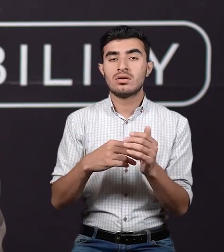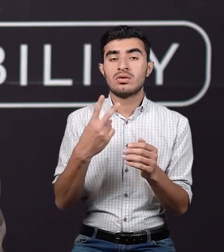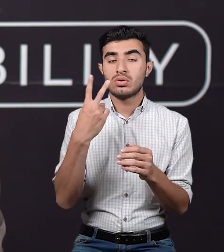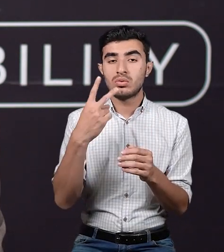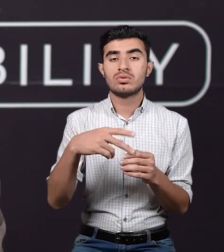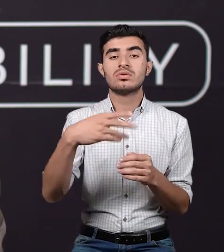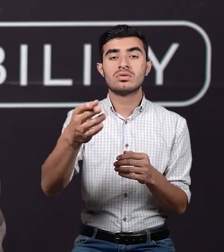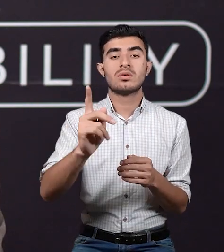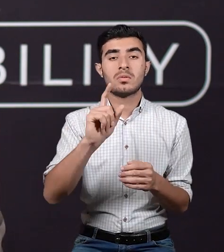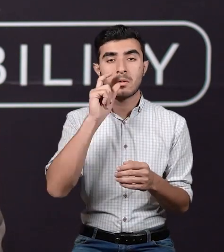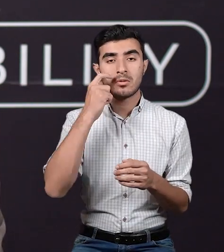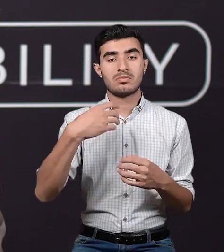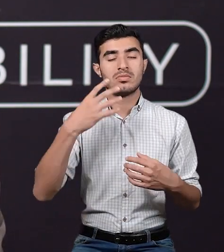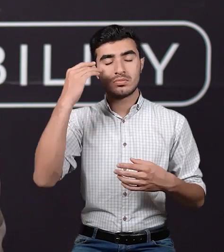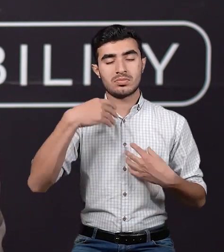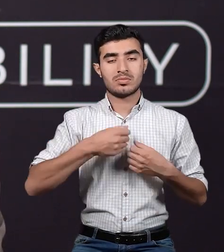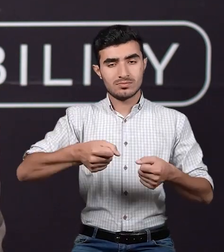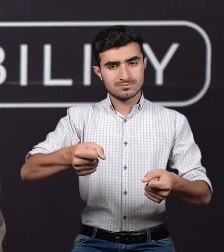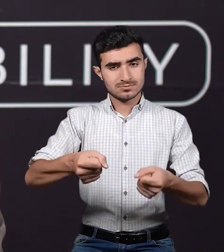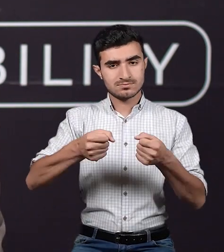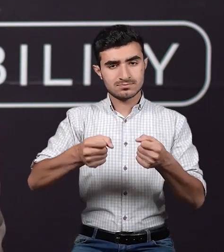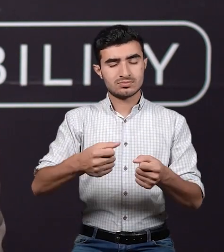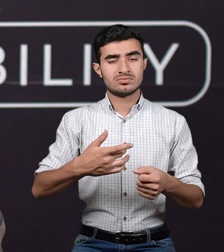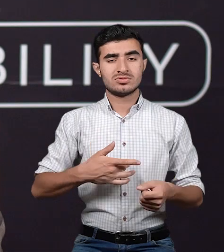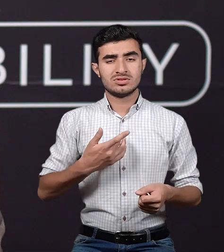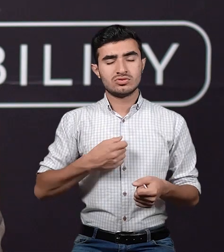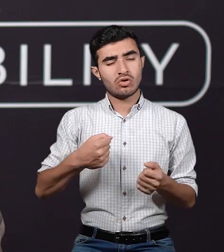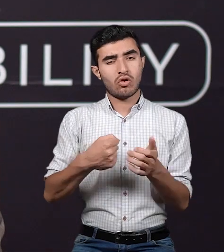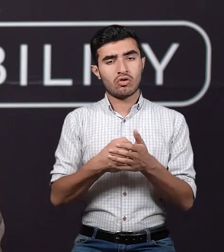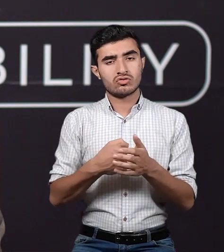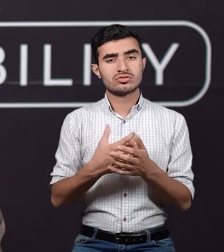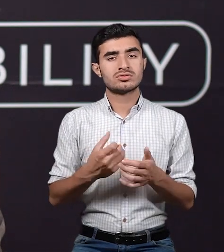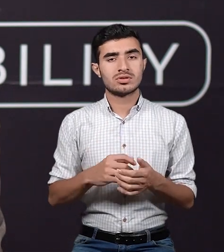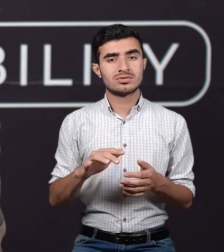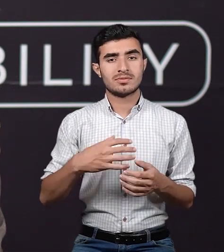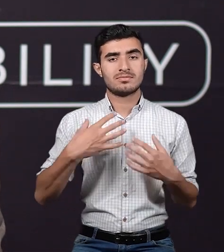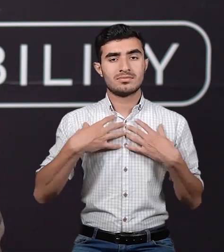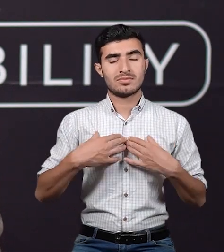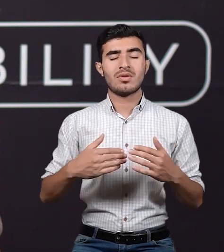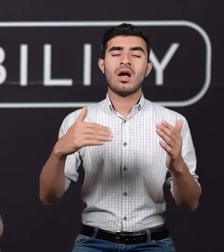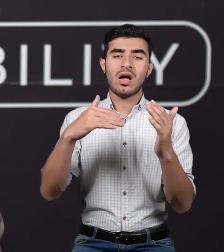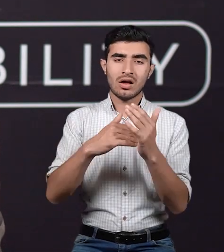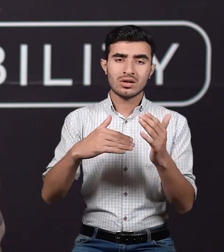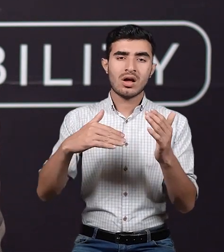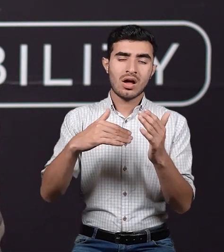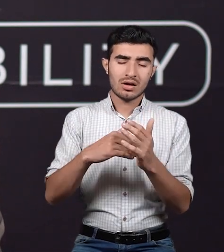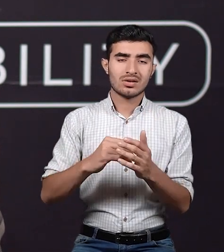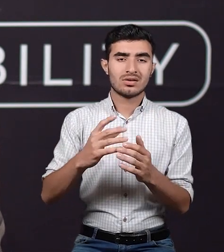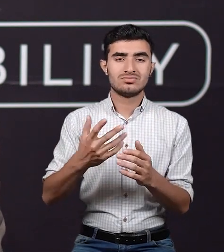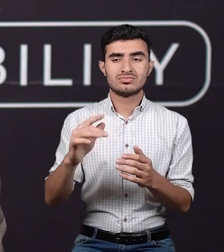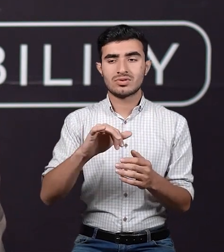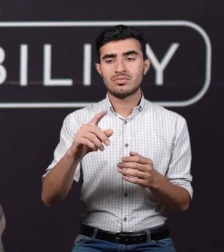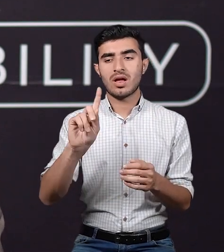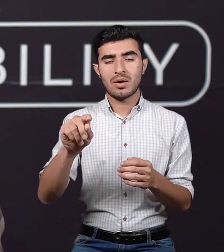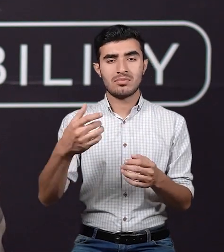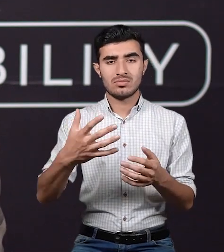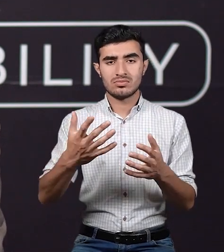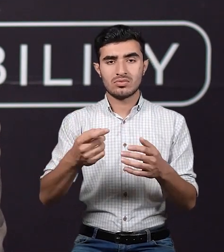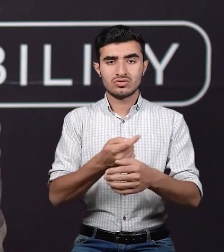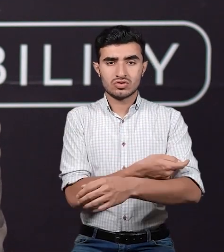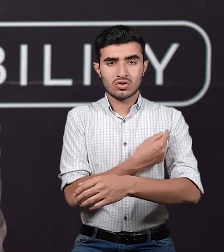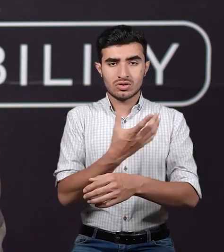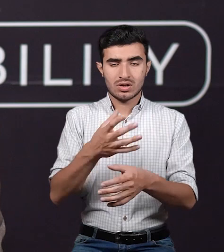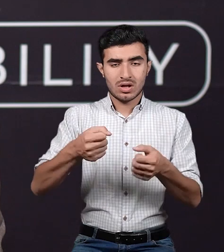نوجوان کو بچانے کی کوشش کی جا رہی تھی۔ نوجوان کی چھاتی پر بار بار ڈاکٹر اپنے دونوں ہاتھوں